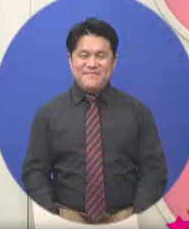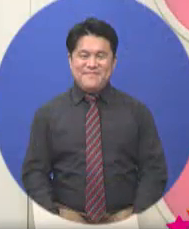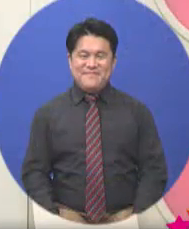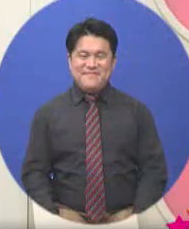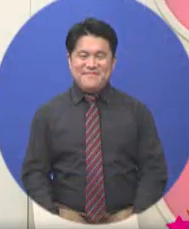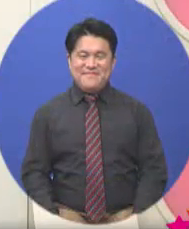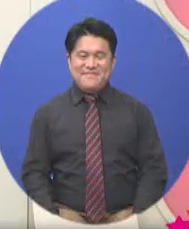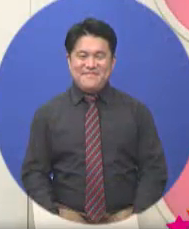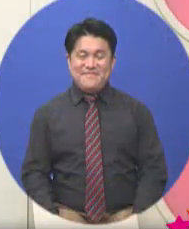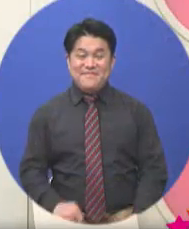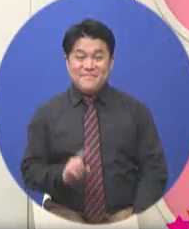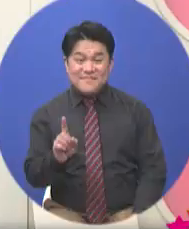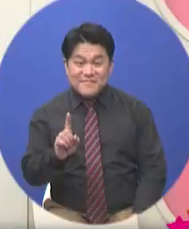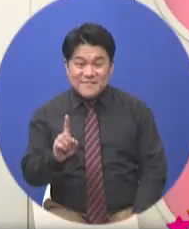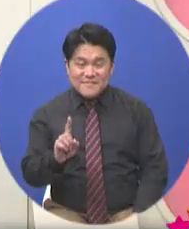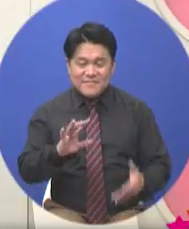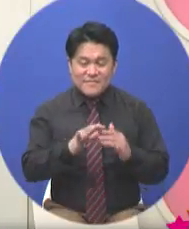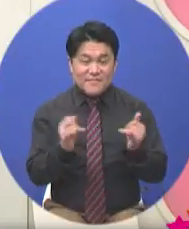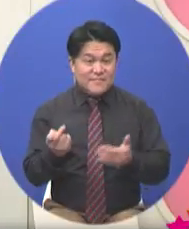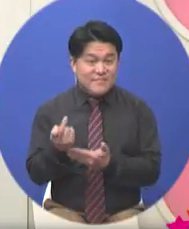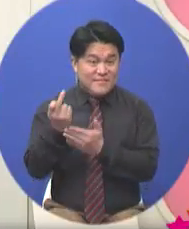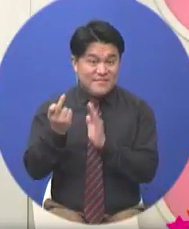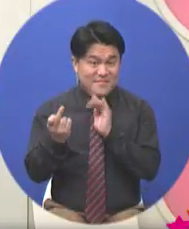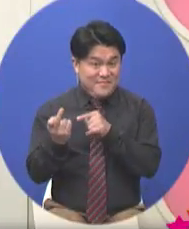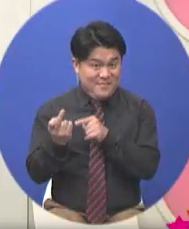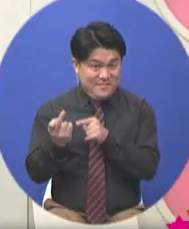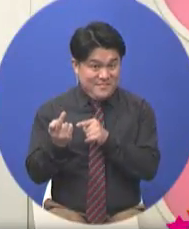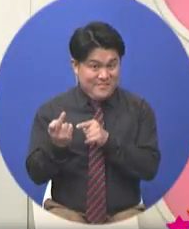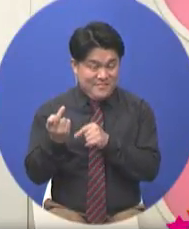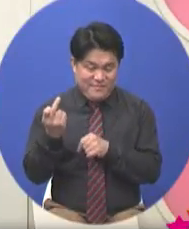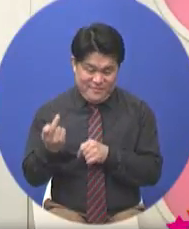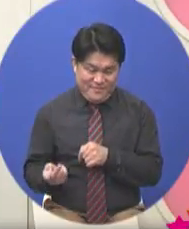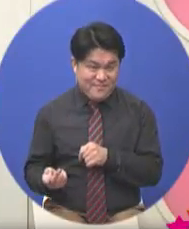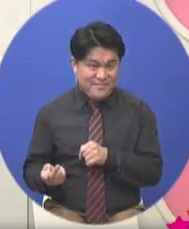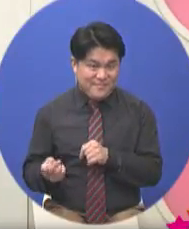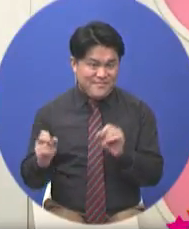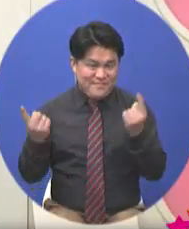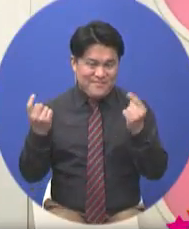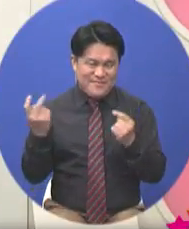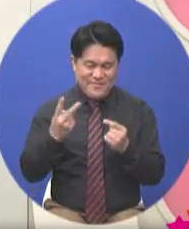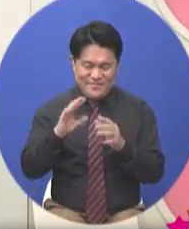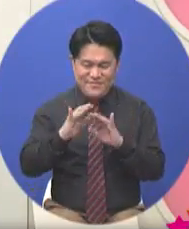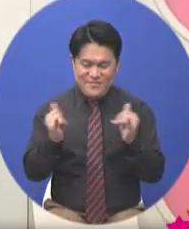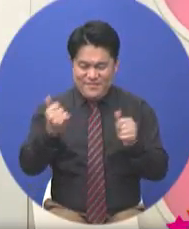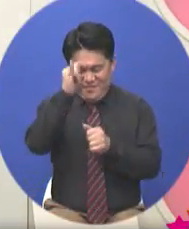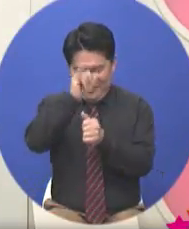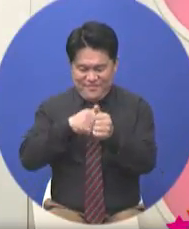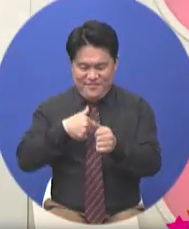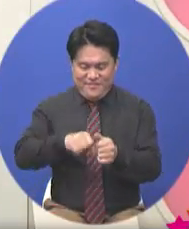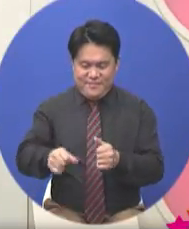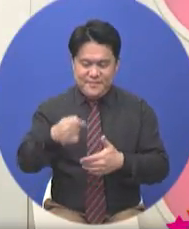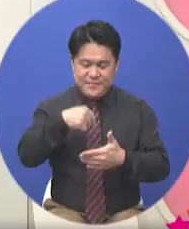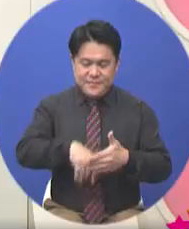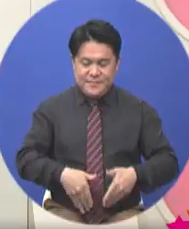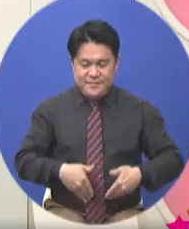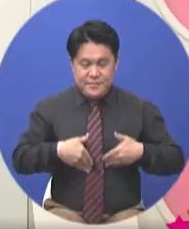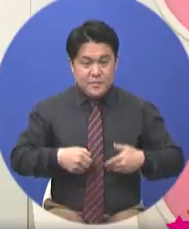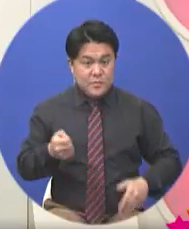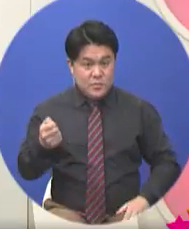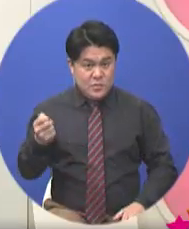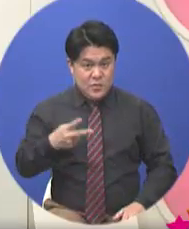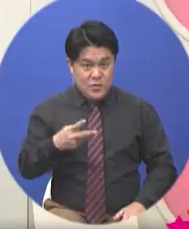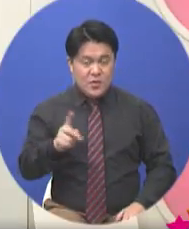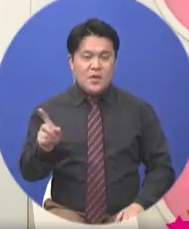예, 역시 맞죠? 국민 오빠, 국민 동생, 국민 효자. 가슴이 따뜻하고